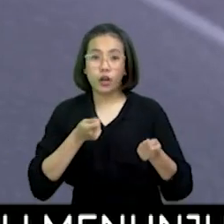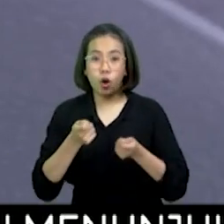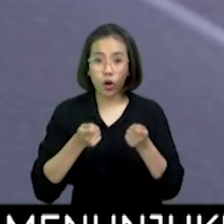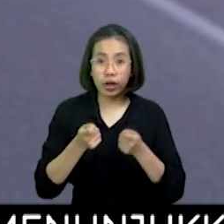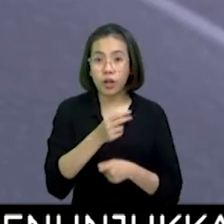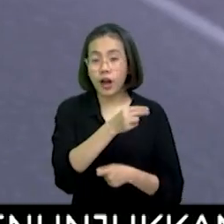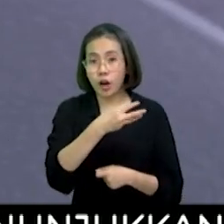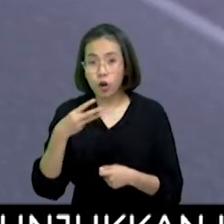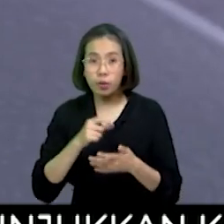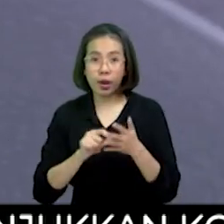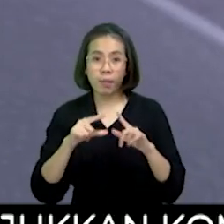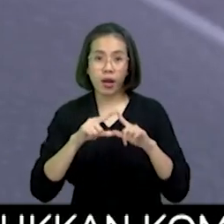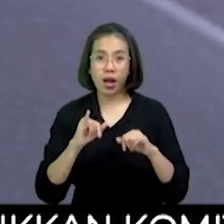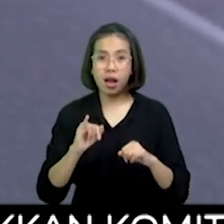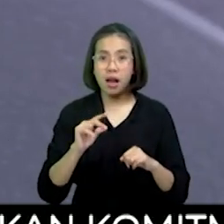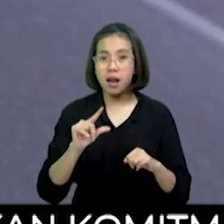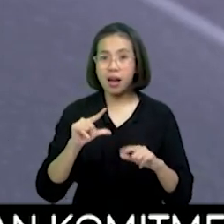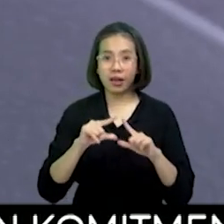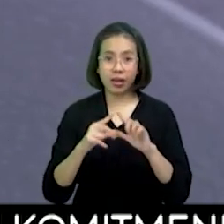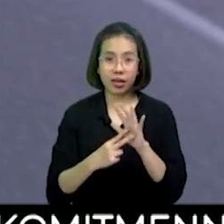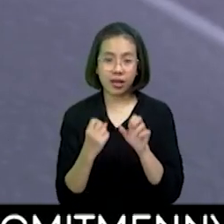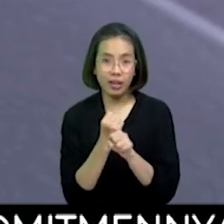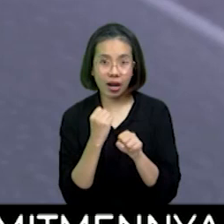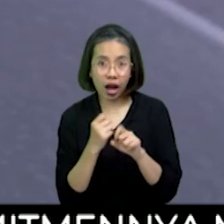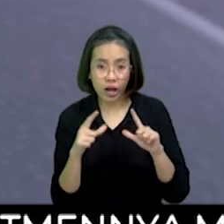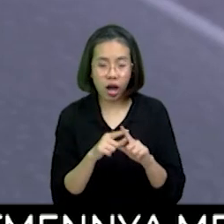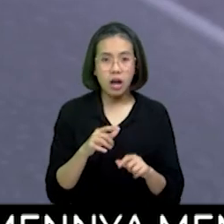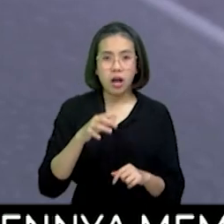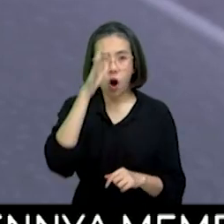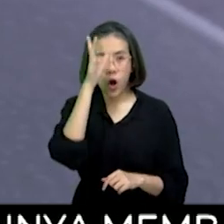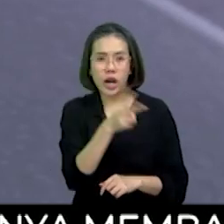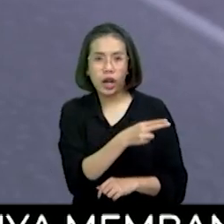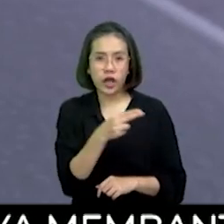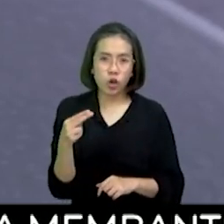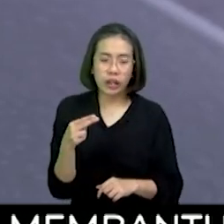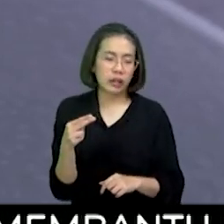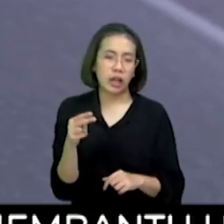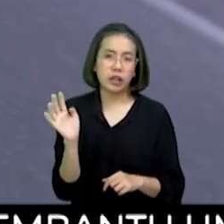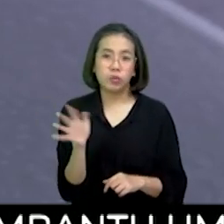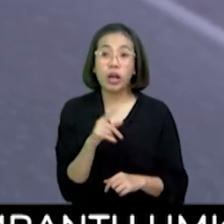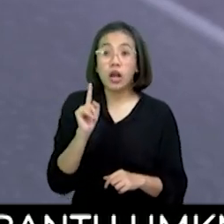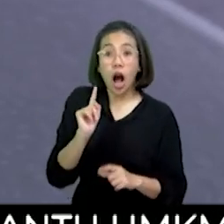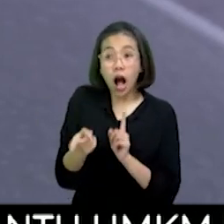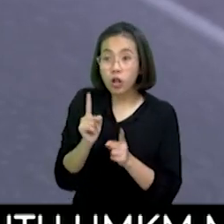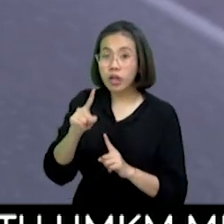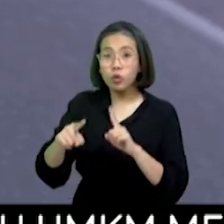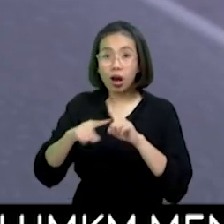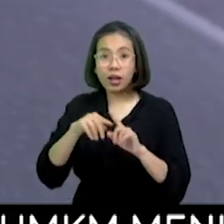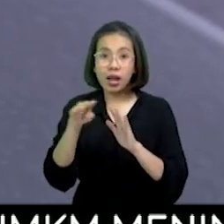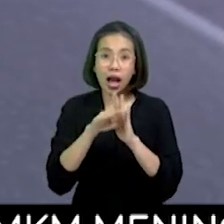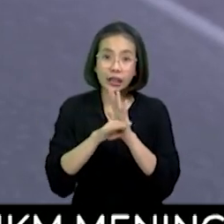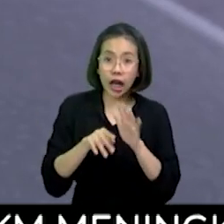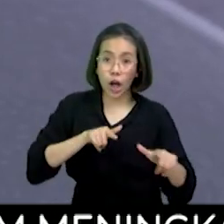bahwa potensi ekonomi yang bisa didapatkan oleh negara Indonesia dari 1 kali ajang perhelatan World